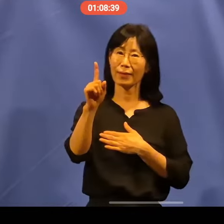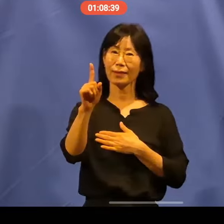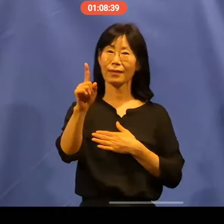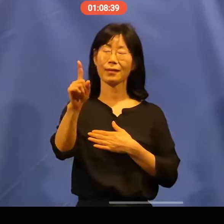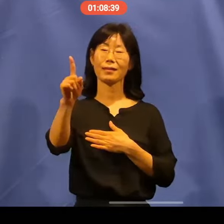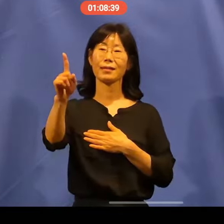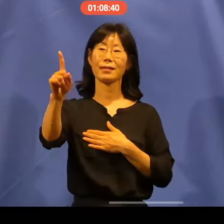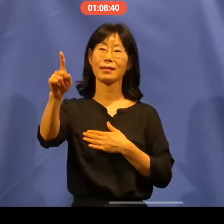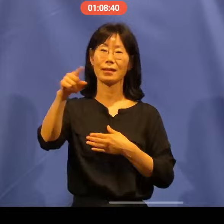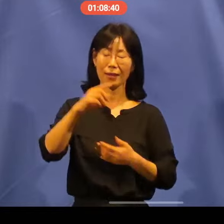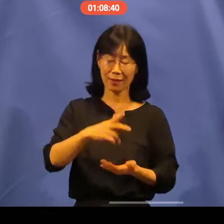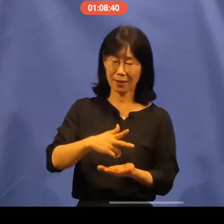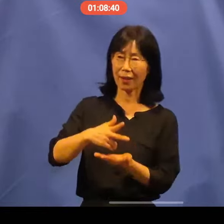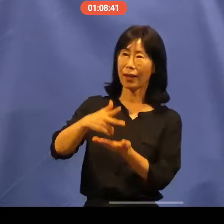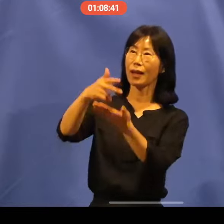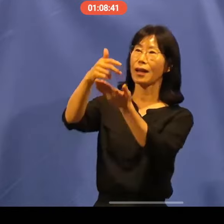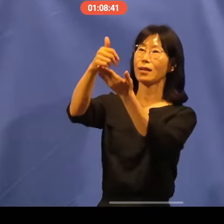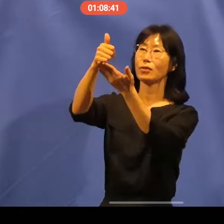한 가지